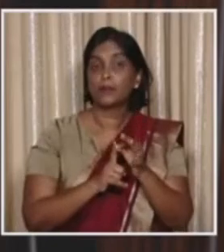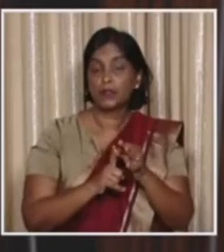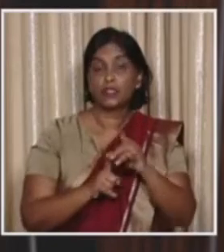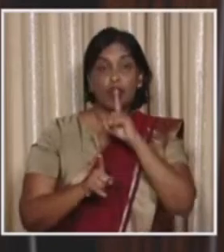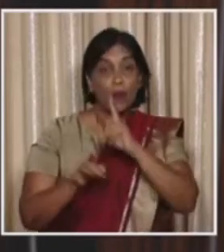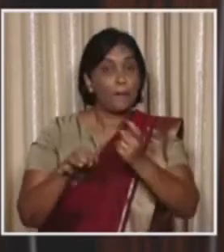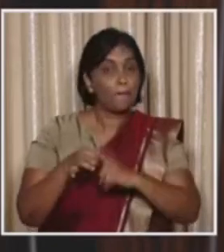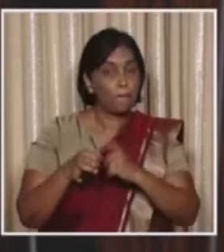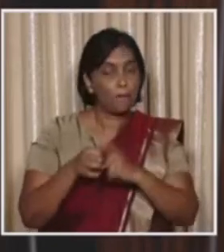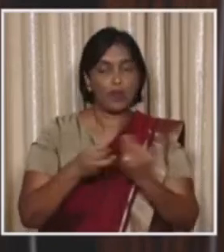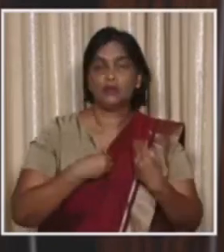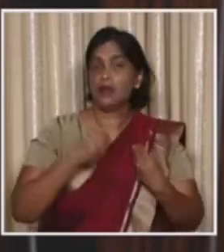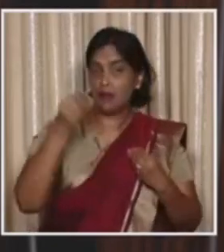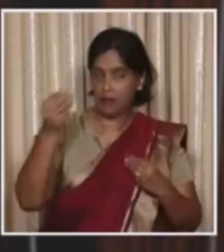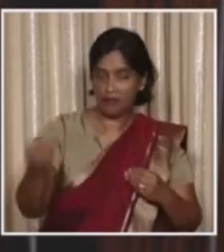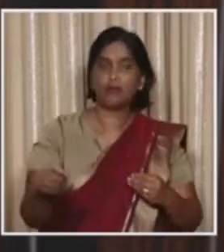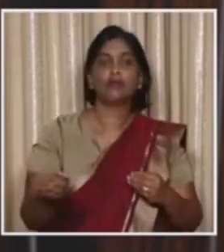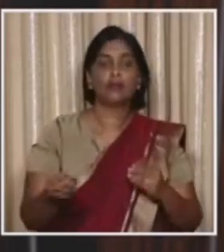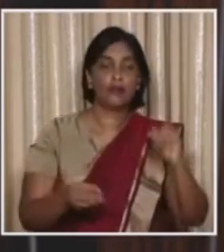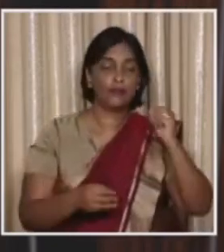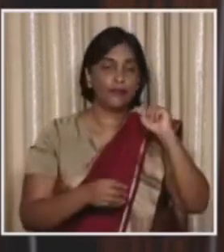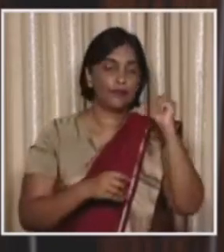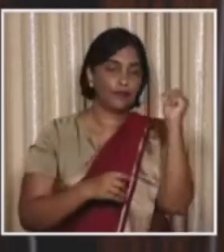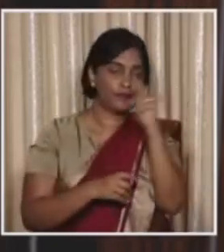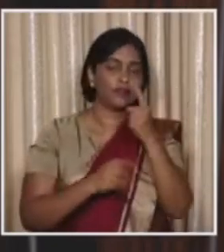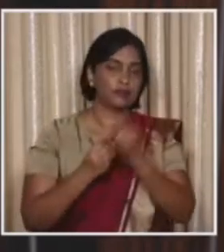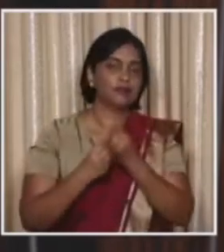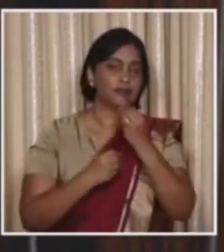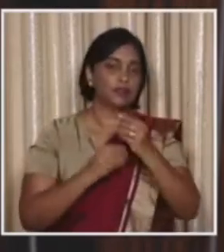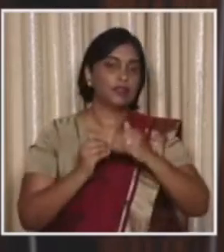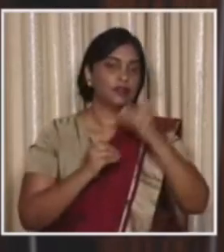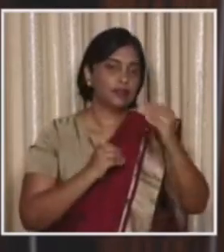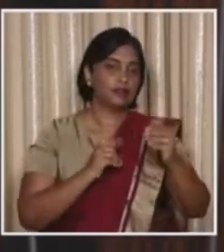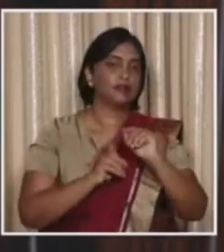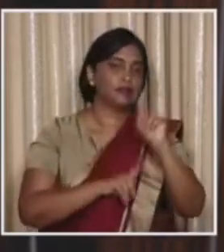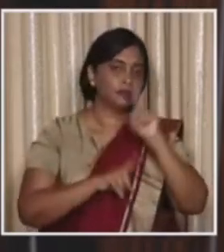ප්‍රශ්නය යොමු කරලා ප්‍රමුඛතාවය ලබා දෙන්න කියලා ඊළඟ පාර්ලිමේන්තු දවසේ.